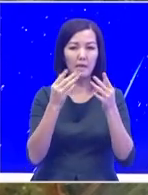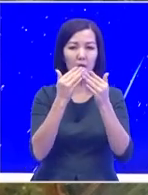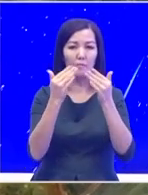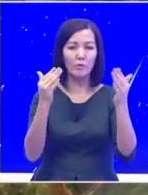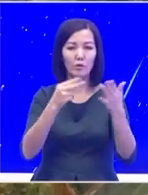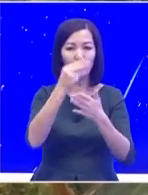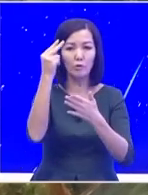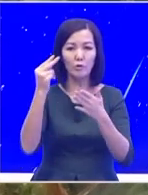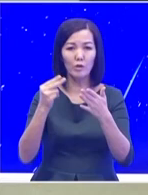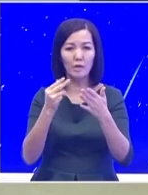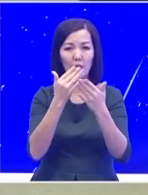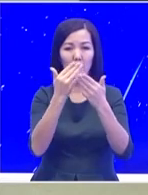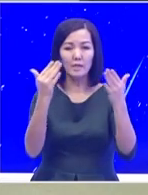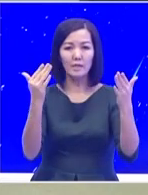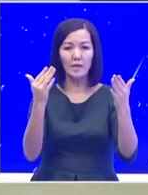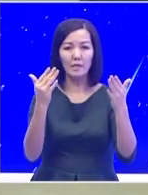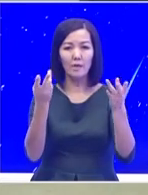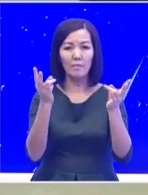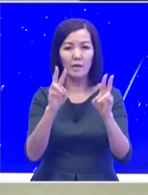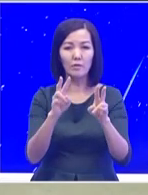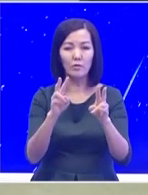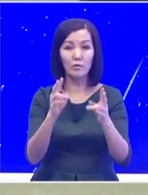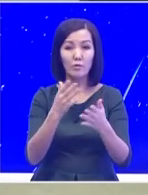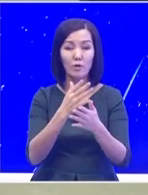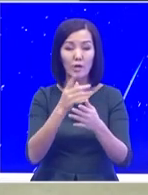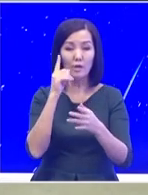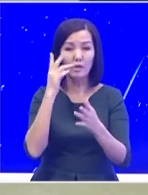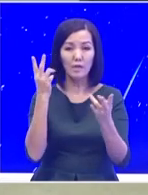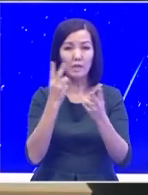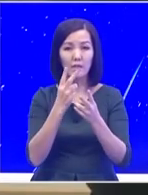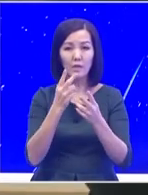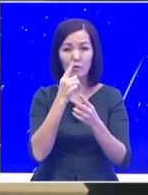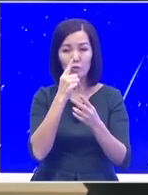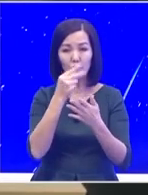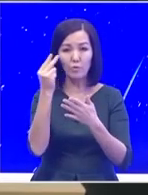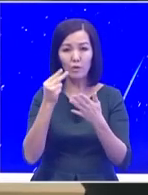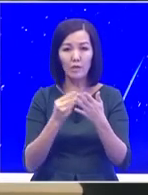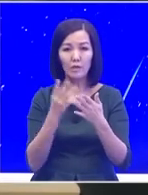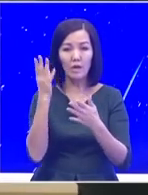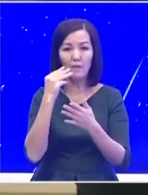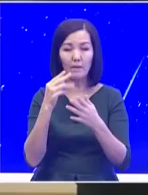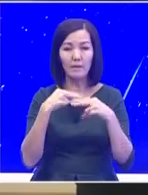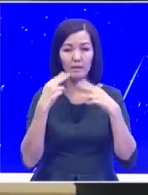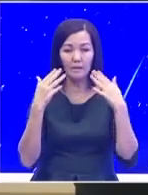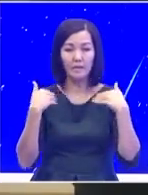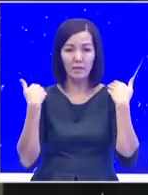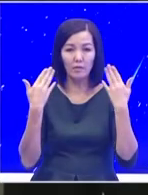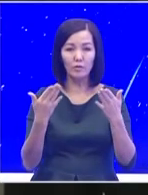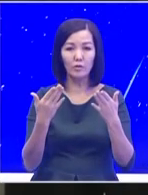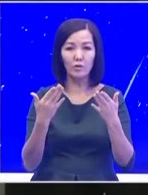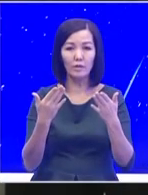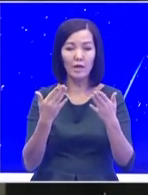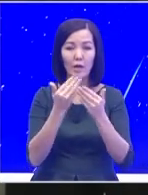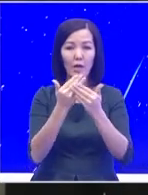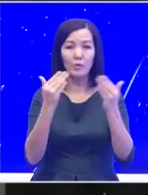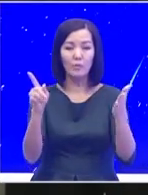суретші туындыларын коллекцияда сақтауды үлкен мәртебе санай. Жуырда суретші еңбектері алматылықтар назарына ұсынылды. Бұл